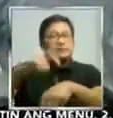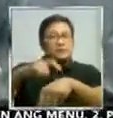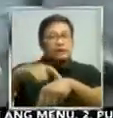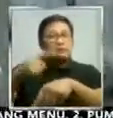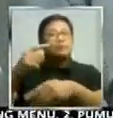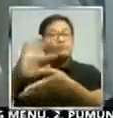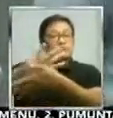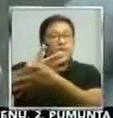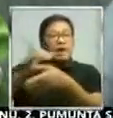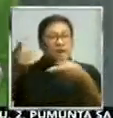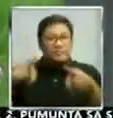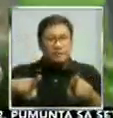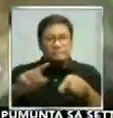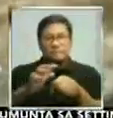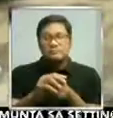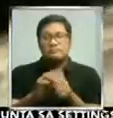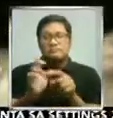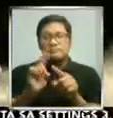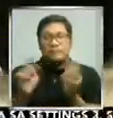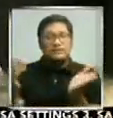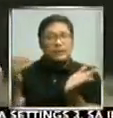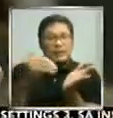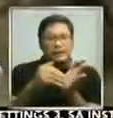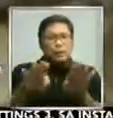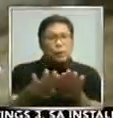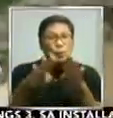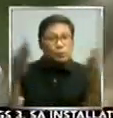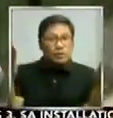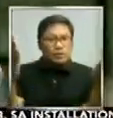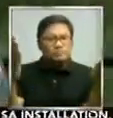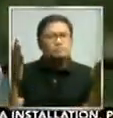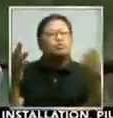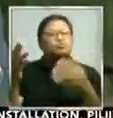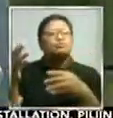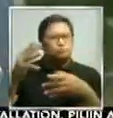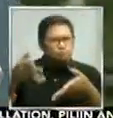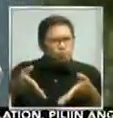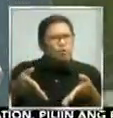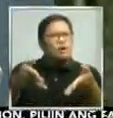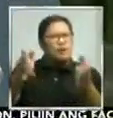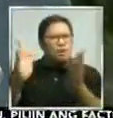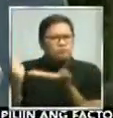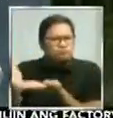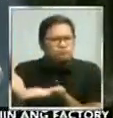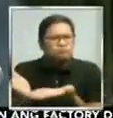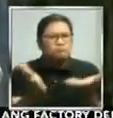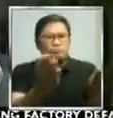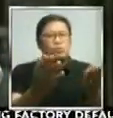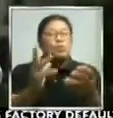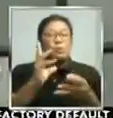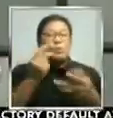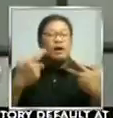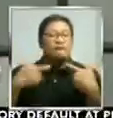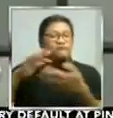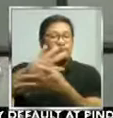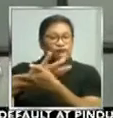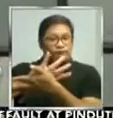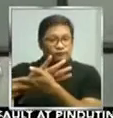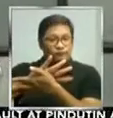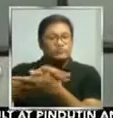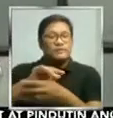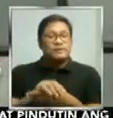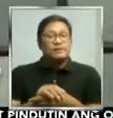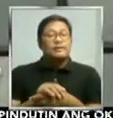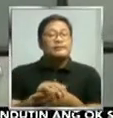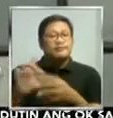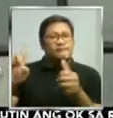Pero muli silang nagbukas para patuloyin ang mga ginagamot at hinihinalang may COVID-19 na noong unay